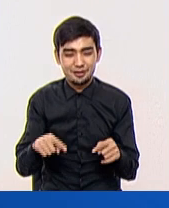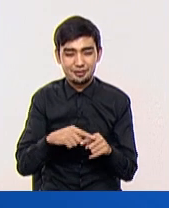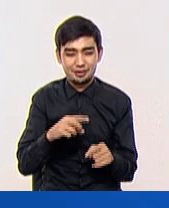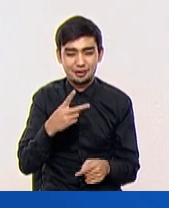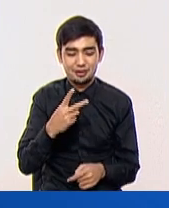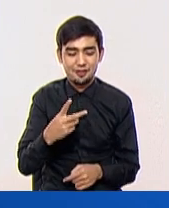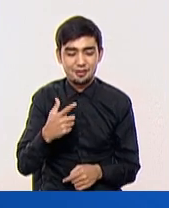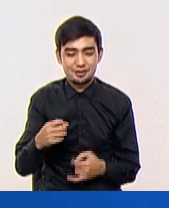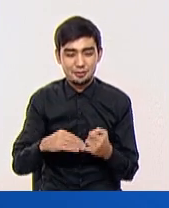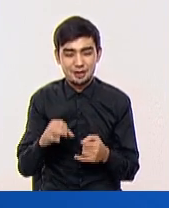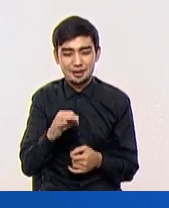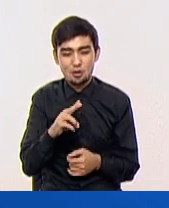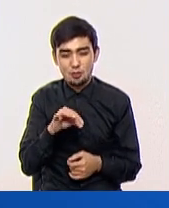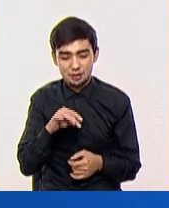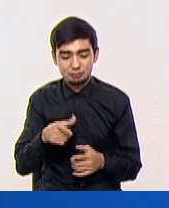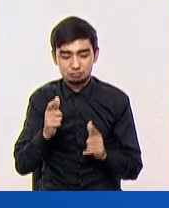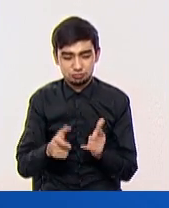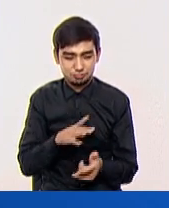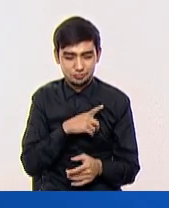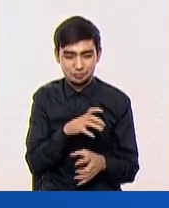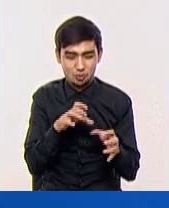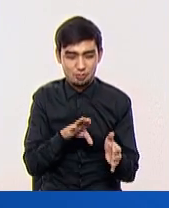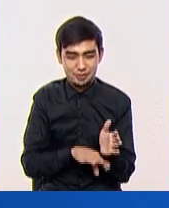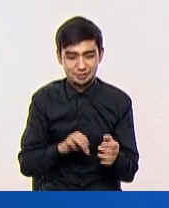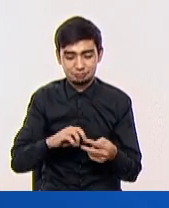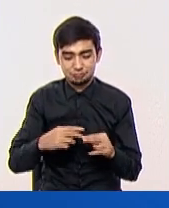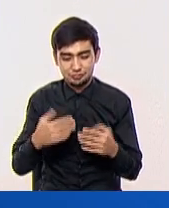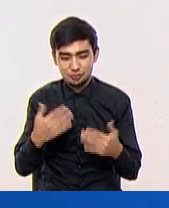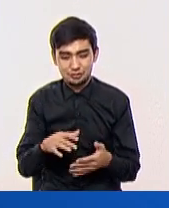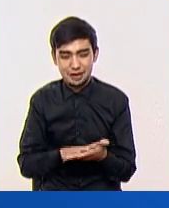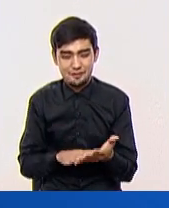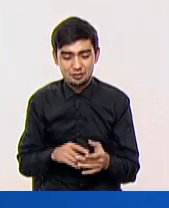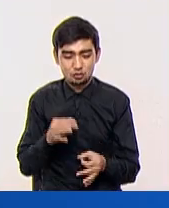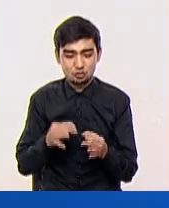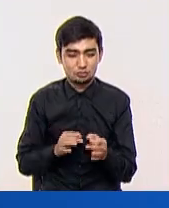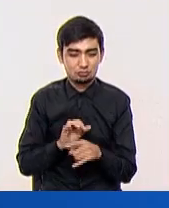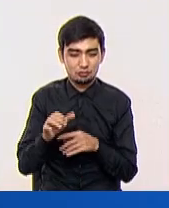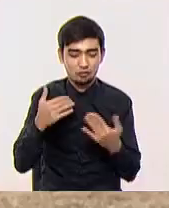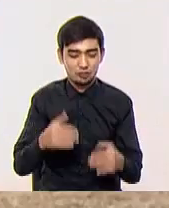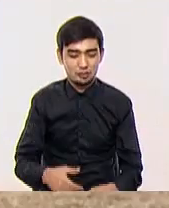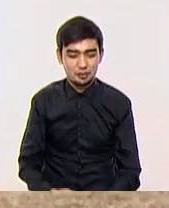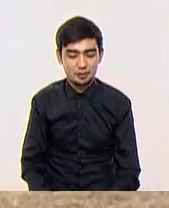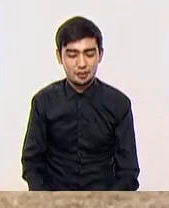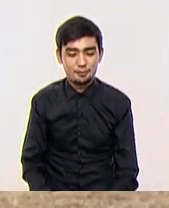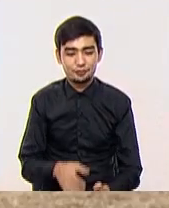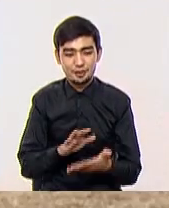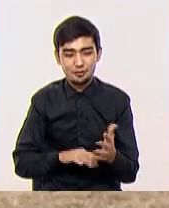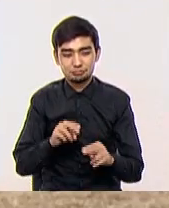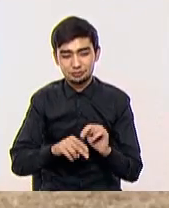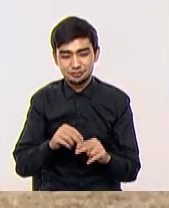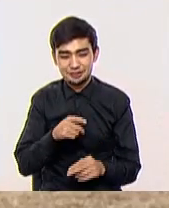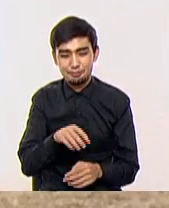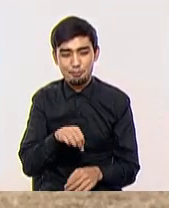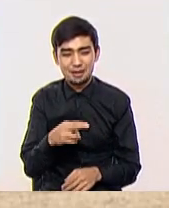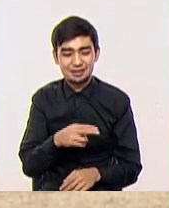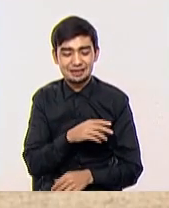гектара. Поэтому комитет, согласно действующего регламента, внес исковое заявление в судебный орган. Продолжать строительство